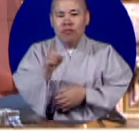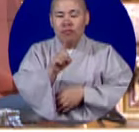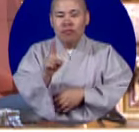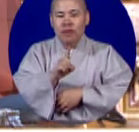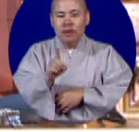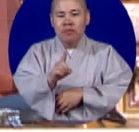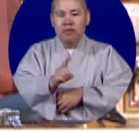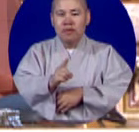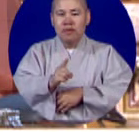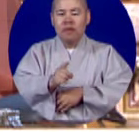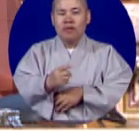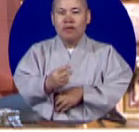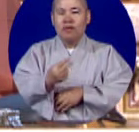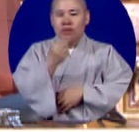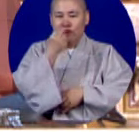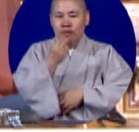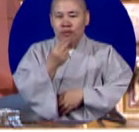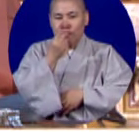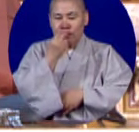일수, 첫째는 수명,